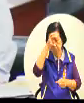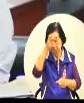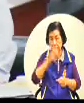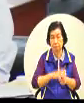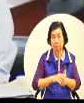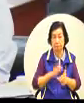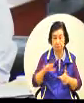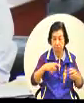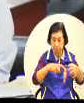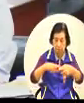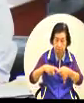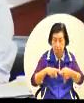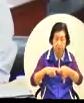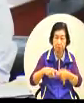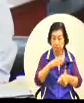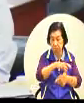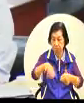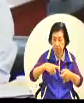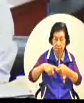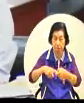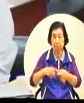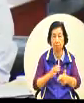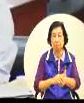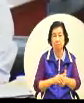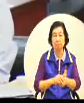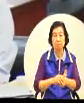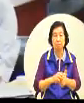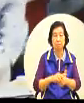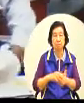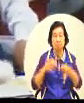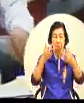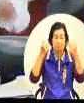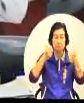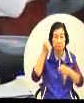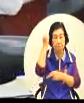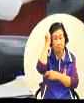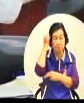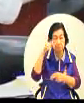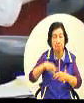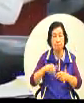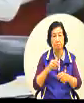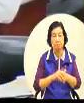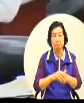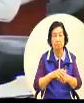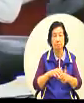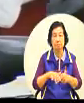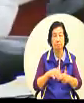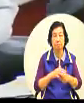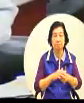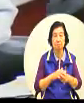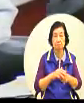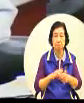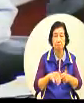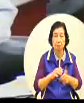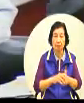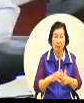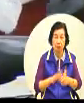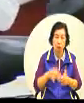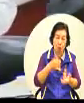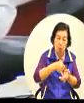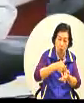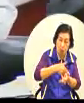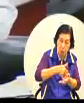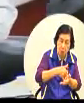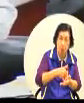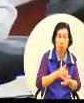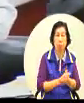注原住民都会区的一些权利案，因为毕竟是弱者，他的